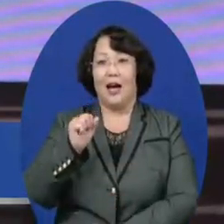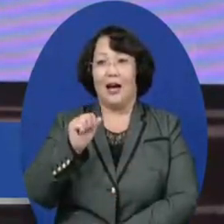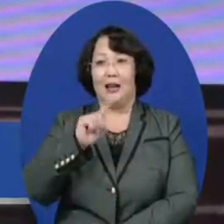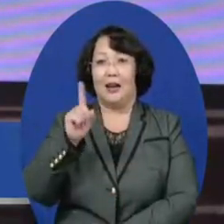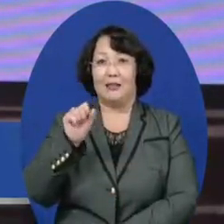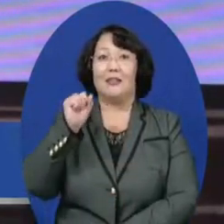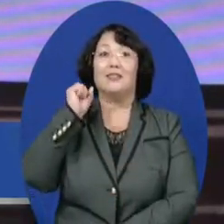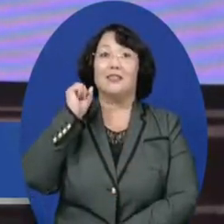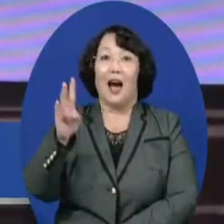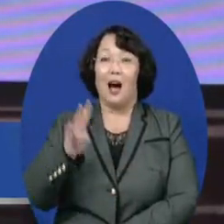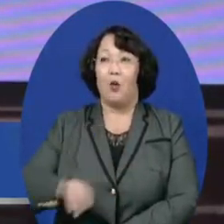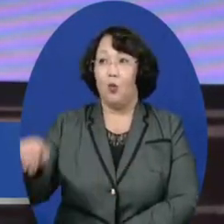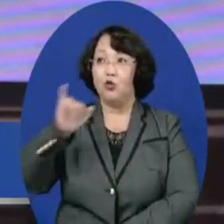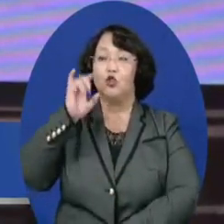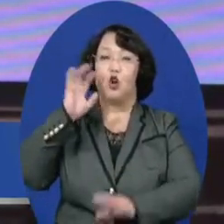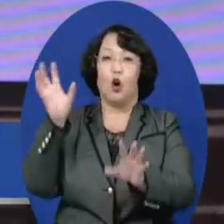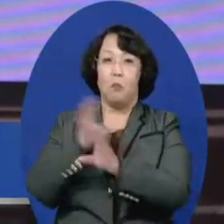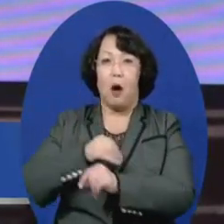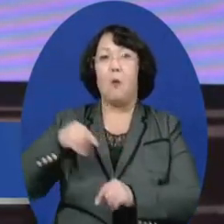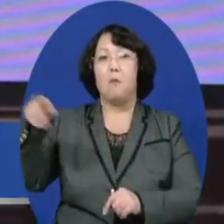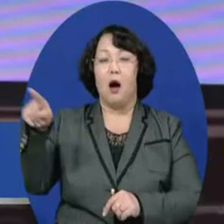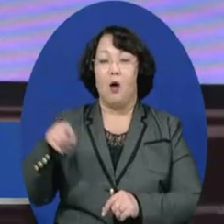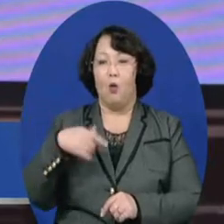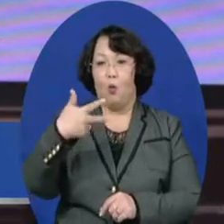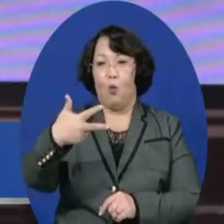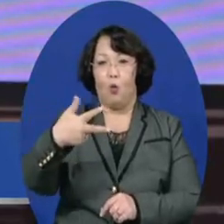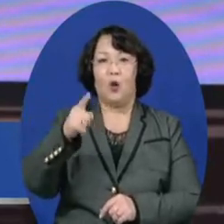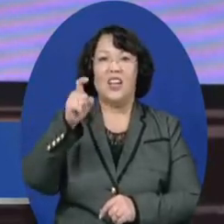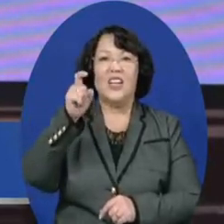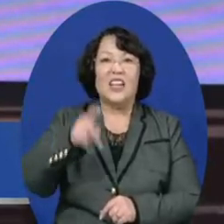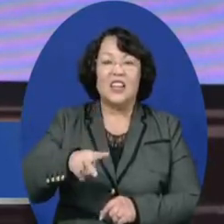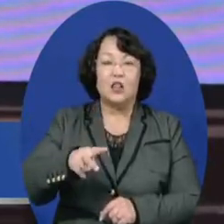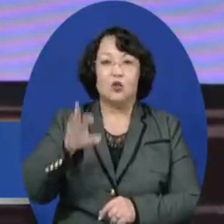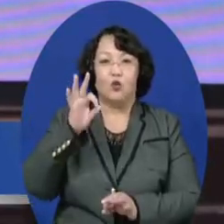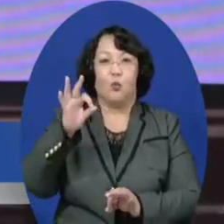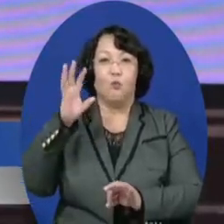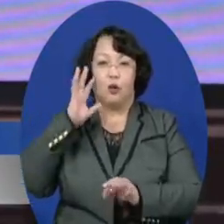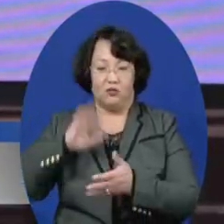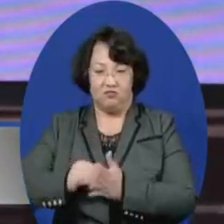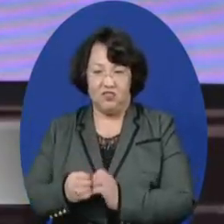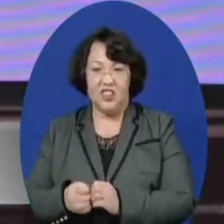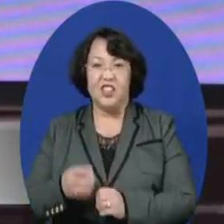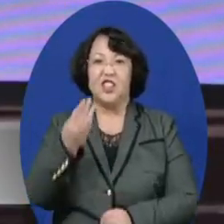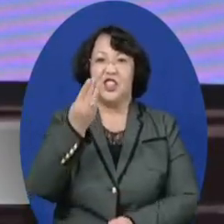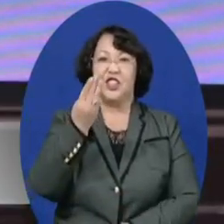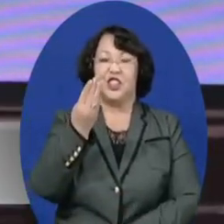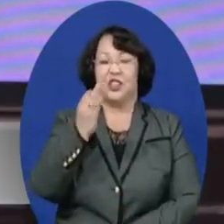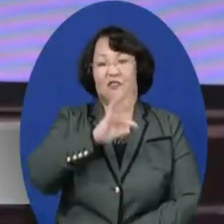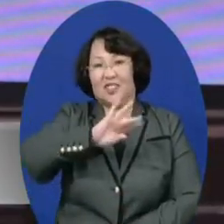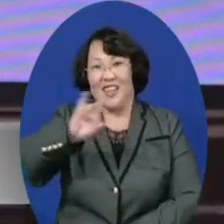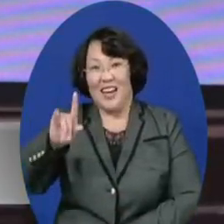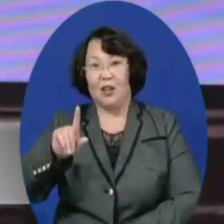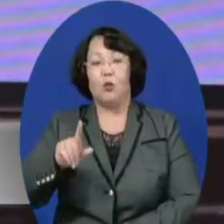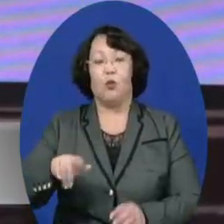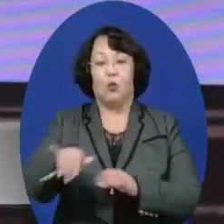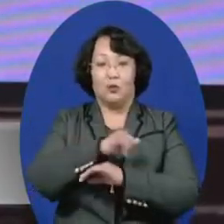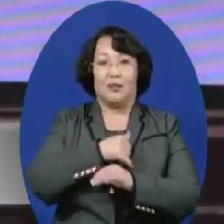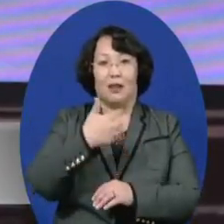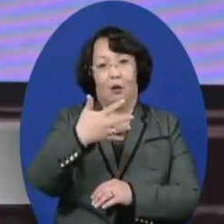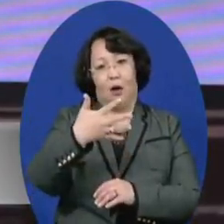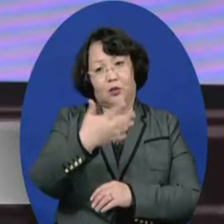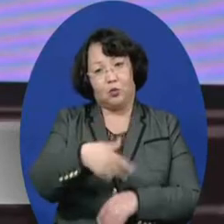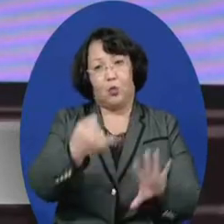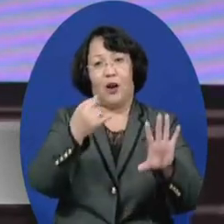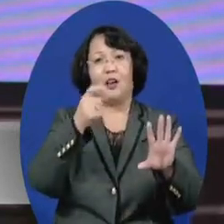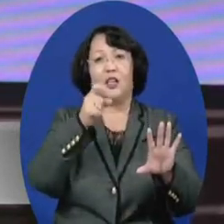явуулж байгаа энэ гурван хэлний бодлогын зөв бодлогууд Швейцарт одоо 5-6 хэлний одоо энэ бодлогууд явд. Хүүхдүүдтэй ачаал